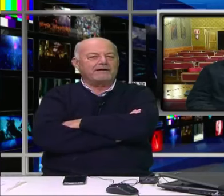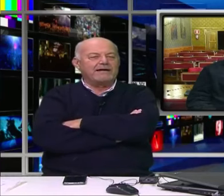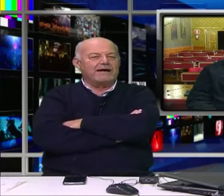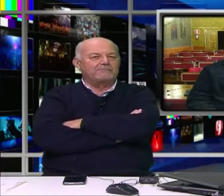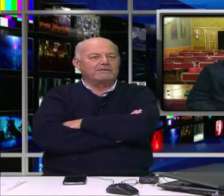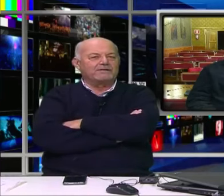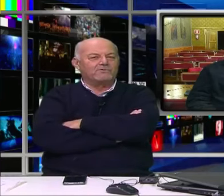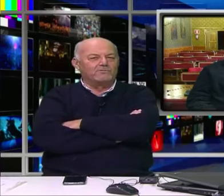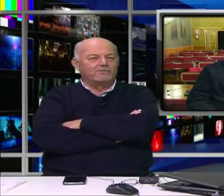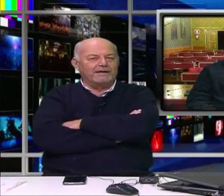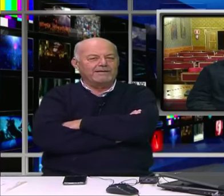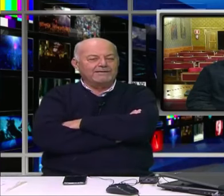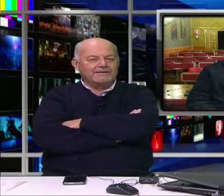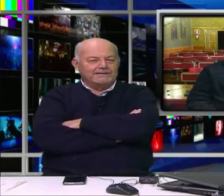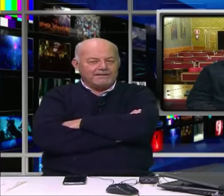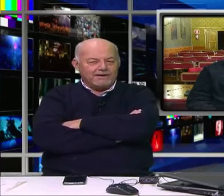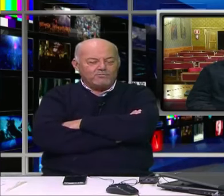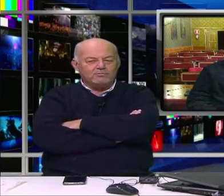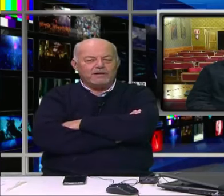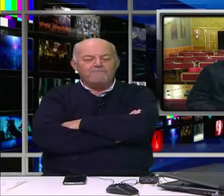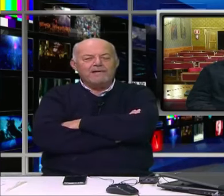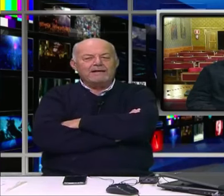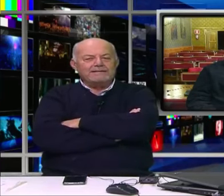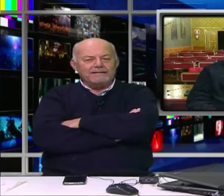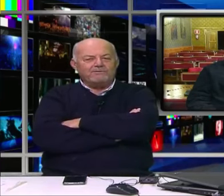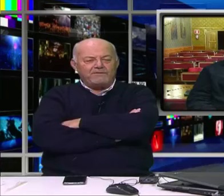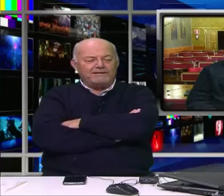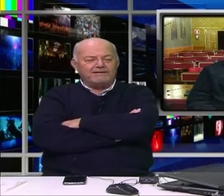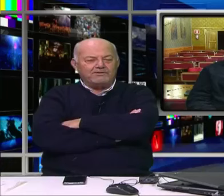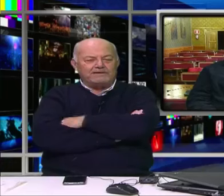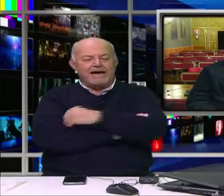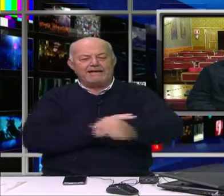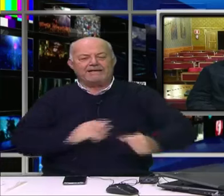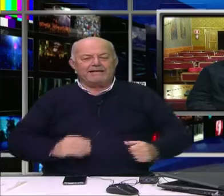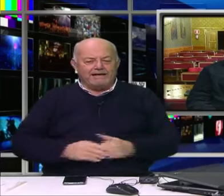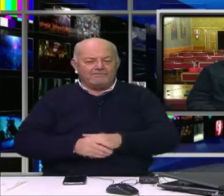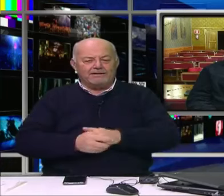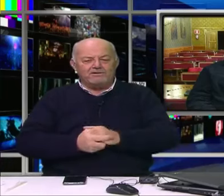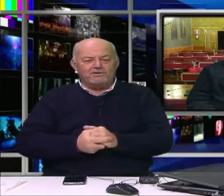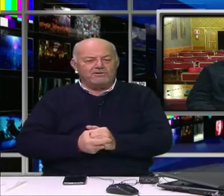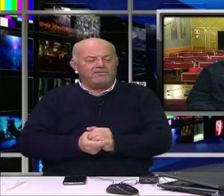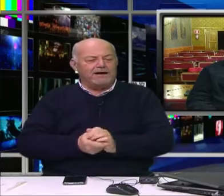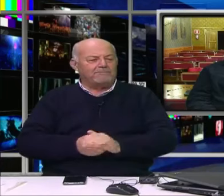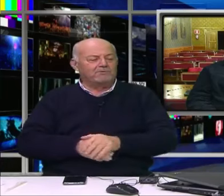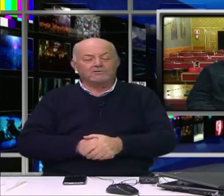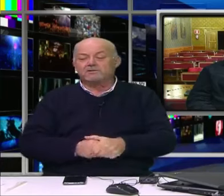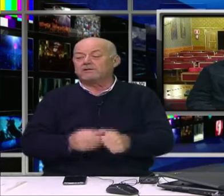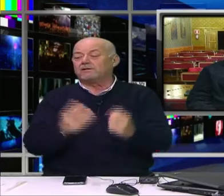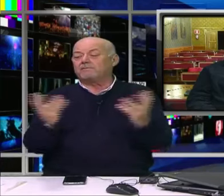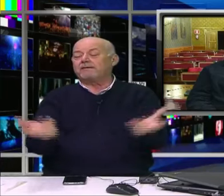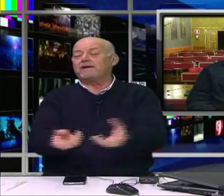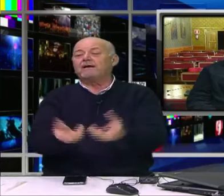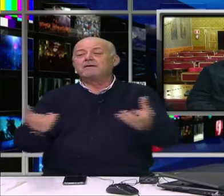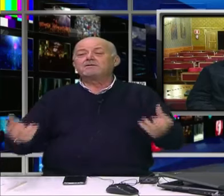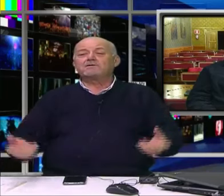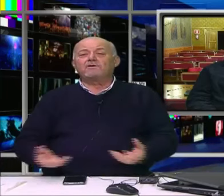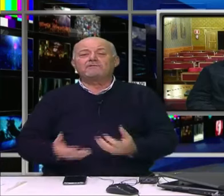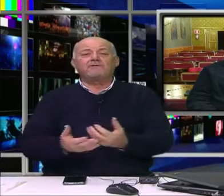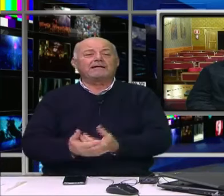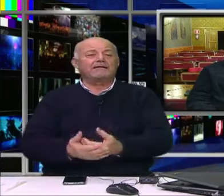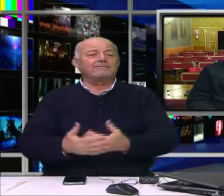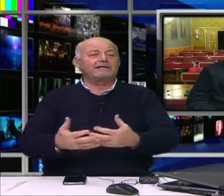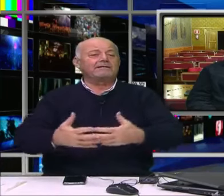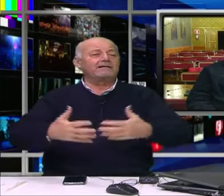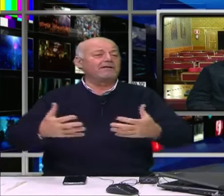venerdì parliamo del comune di Ragusa. Devo farti notare che qualche giorno fa, appunto, il sindaco ha detto: ma se